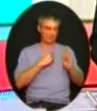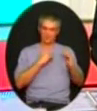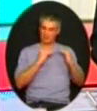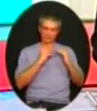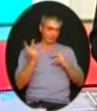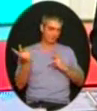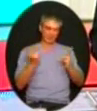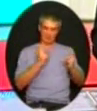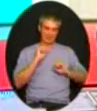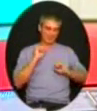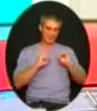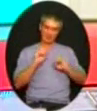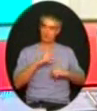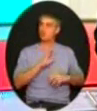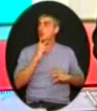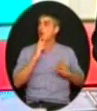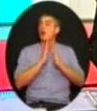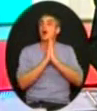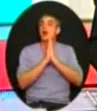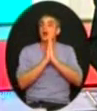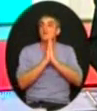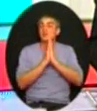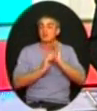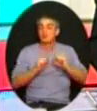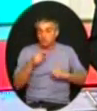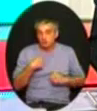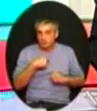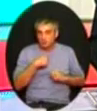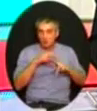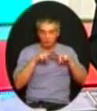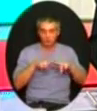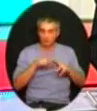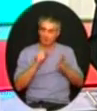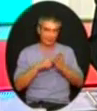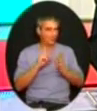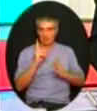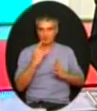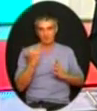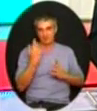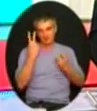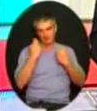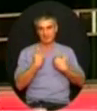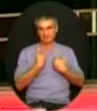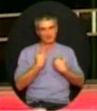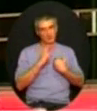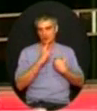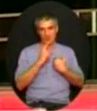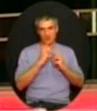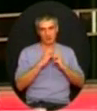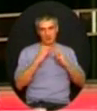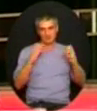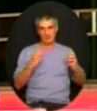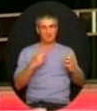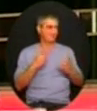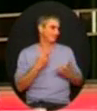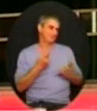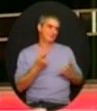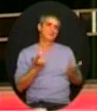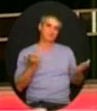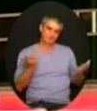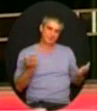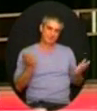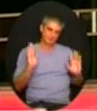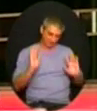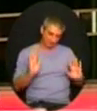בין ההתנהגות של אבי גבר. הלוואי, הלוואי שהדפוס הזה אצלנו יישאר, כי זה לא דפוס שמניסיון לא מאריך ימים. אצלכם זה לא... אז בואי